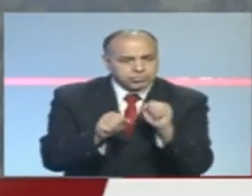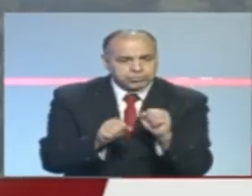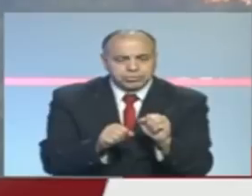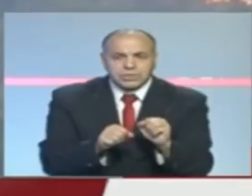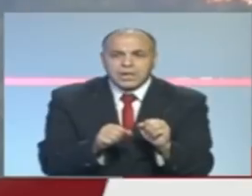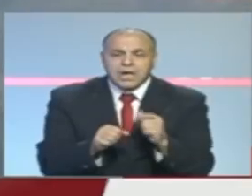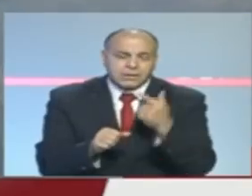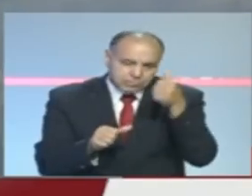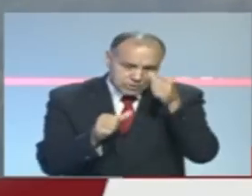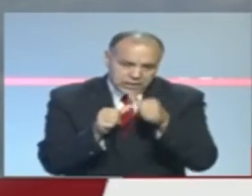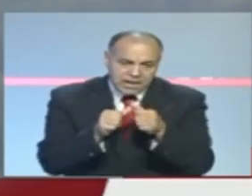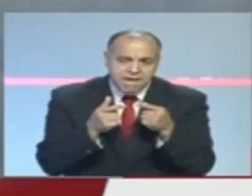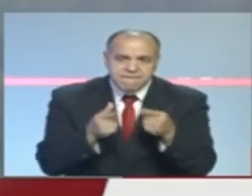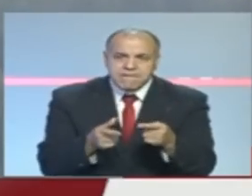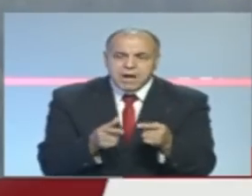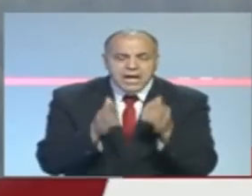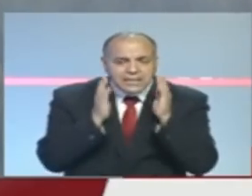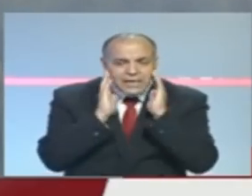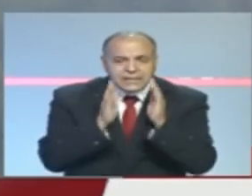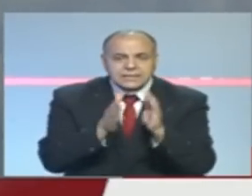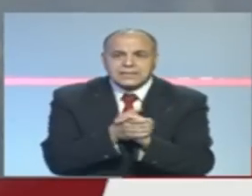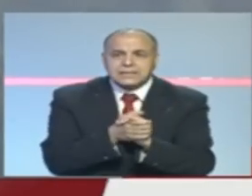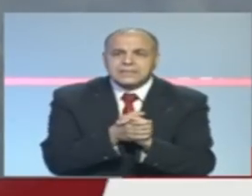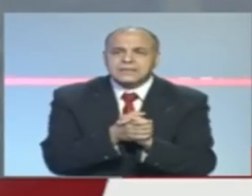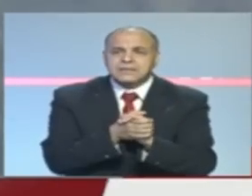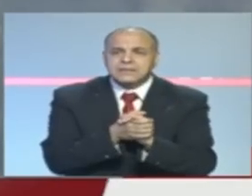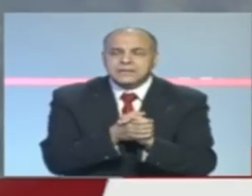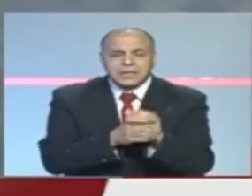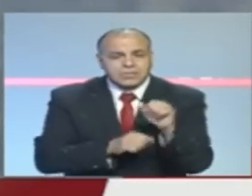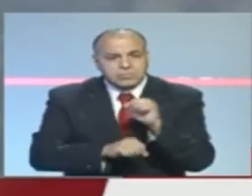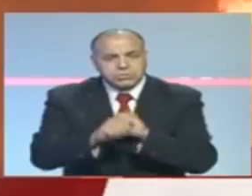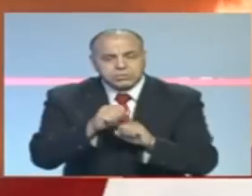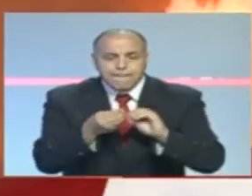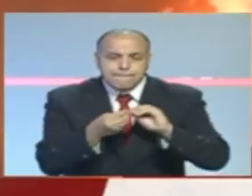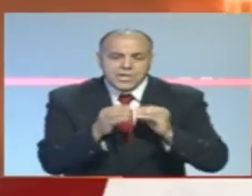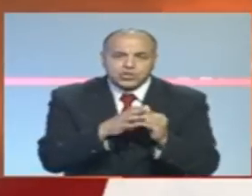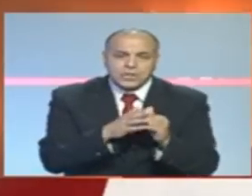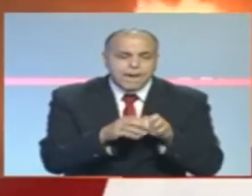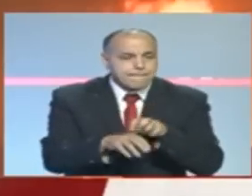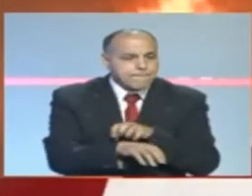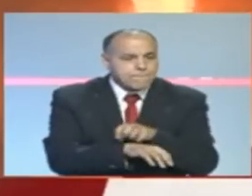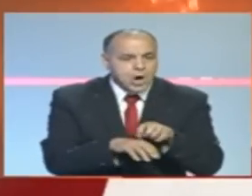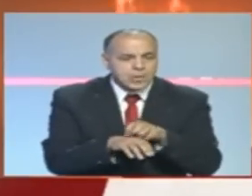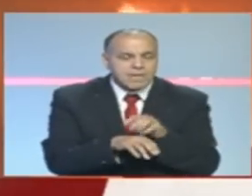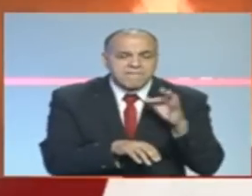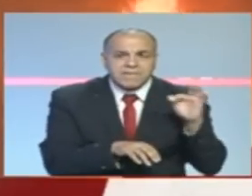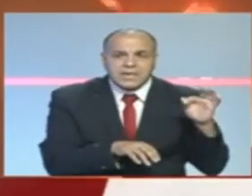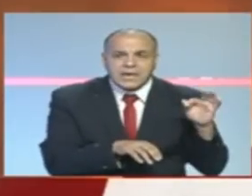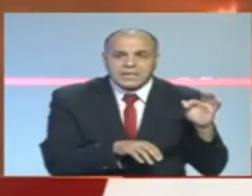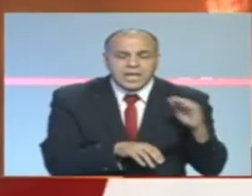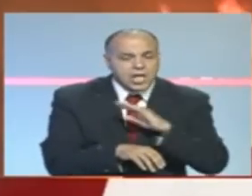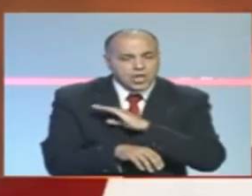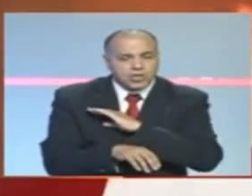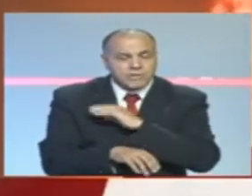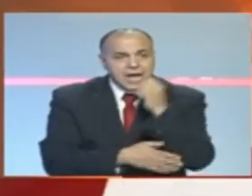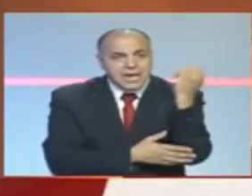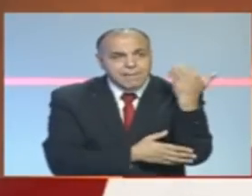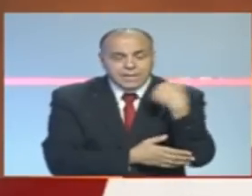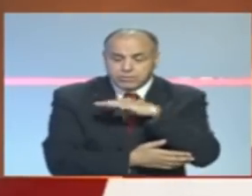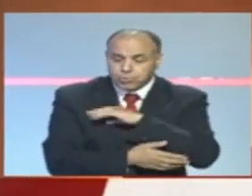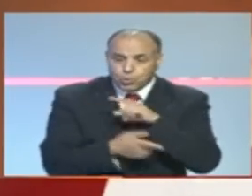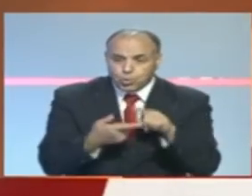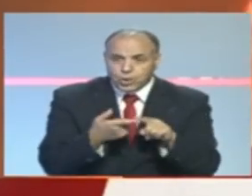تذكر انه تم التركيز اه قاعه اتصرف في الازمات بما تم تحت اشراف الحمايه المدنيه